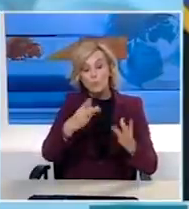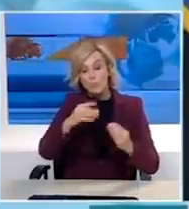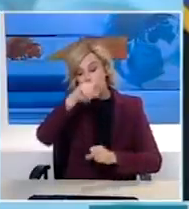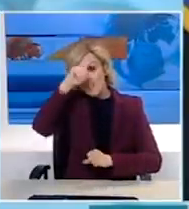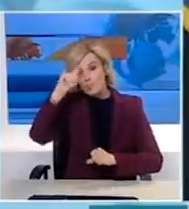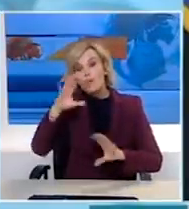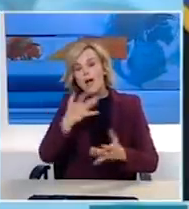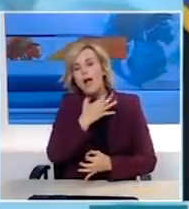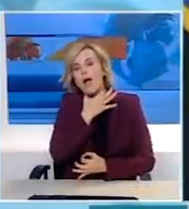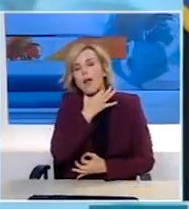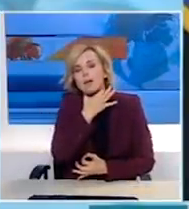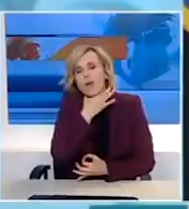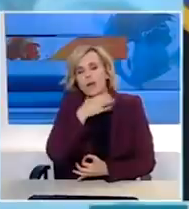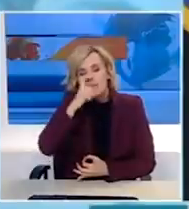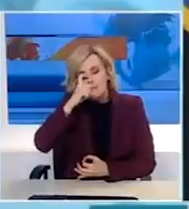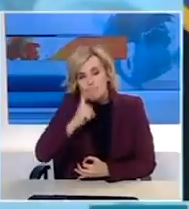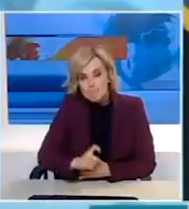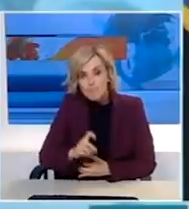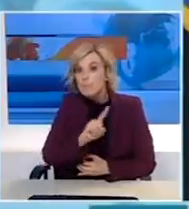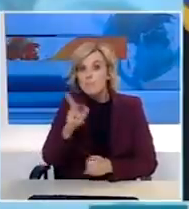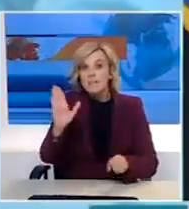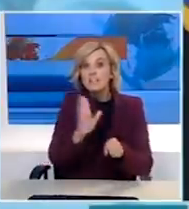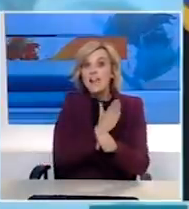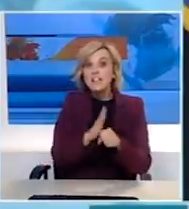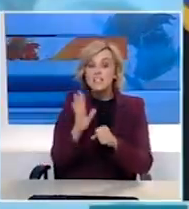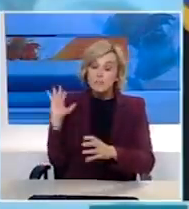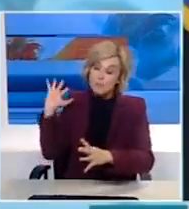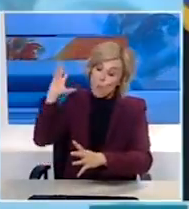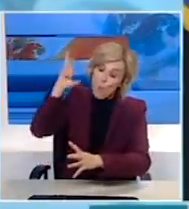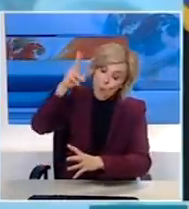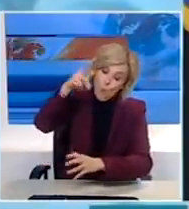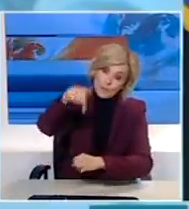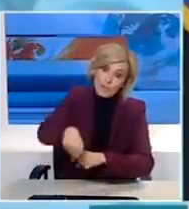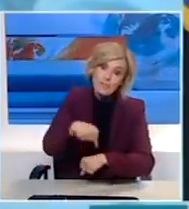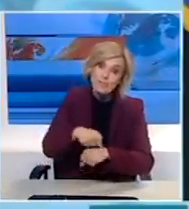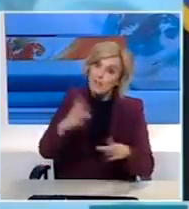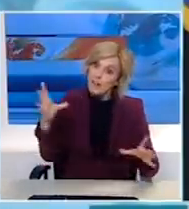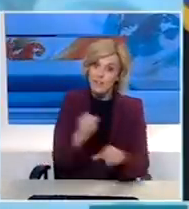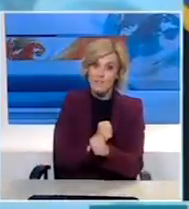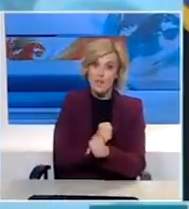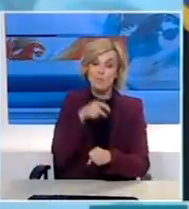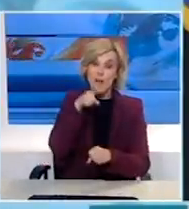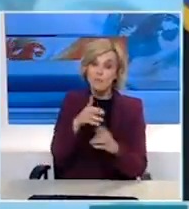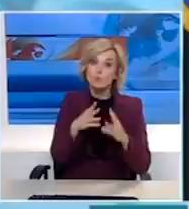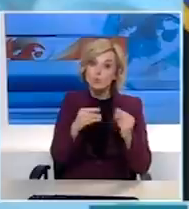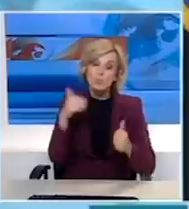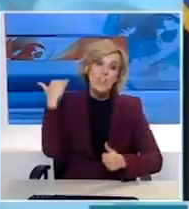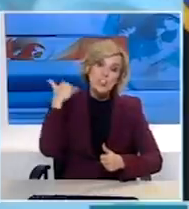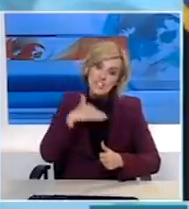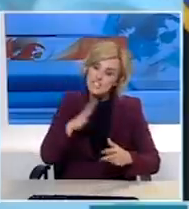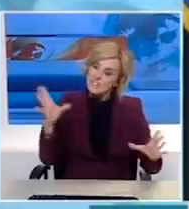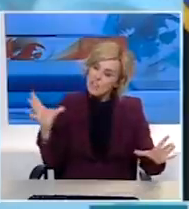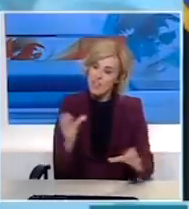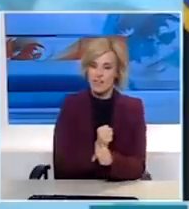Είναι όμως και απαραίτητη συνθήκη για να μην καταστρέψουμε ό,τι έχουμε πετύχει μέχρι σήμερα. Είναι ο μόνος τρόπος για να μην πάνε οι θυσίες μας